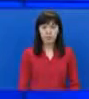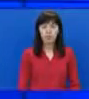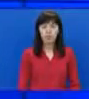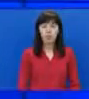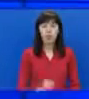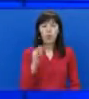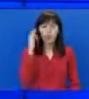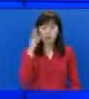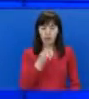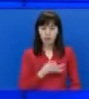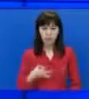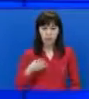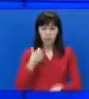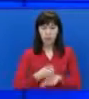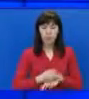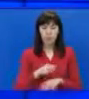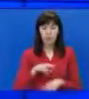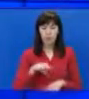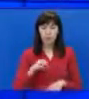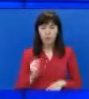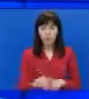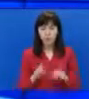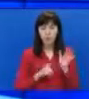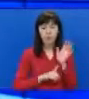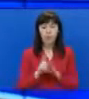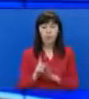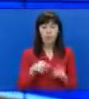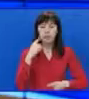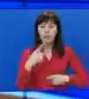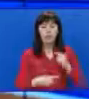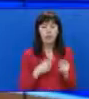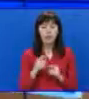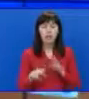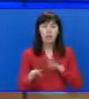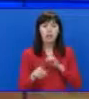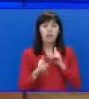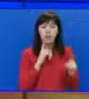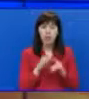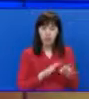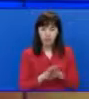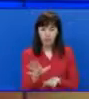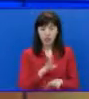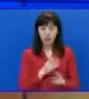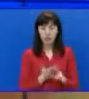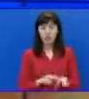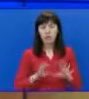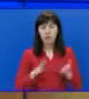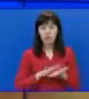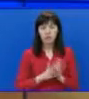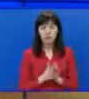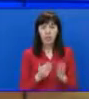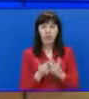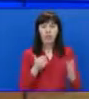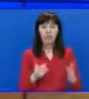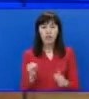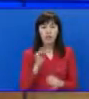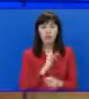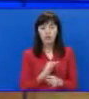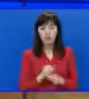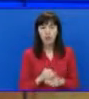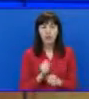Оңтүстік Қазақстан облысының әкімі Жансейіт Түймебаевтың төрағалығымен кезекті селекторлық мәжіліс болып өтті. Онда төтенше жағдайлардың алдын алу,